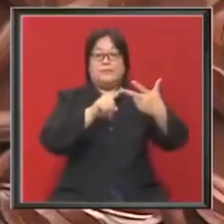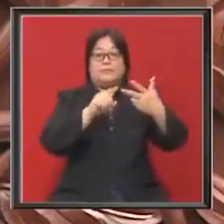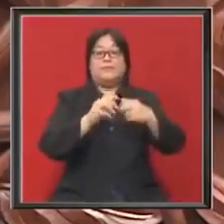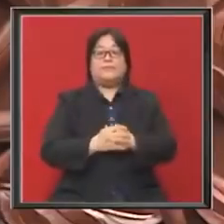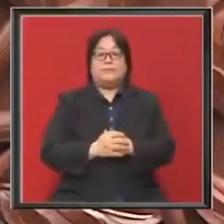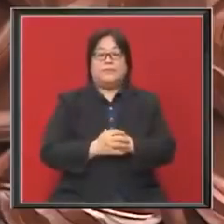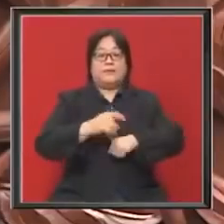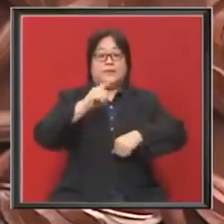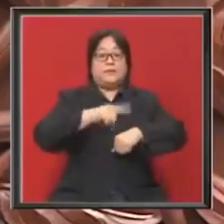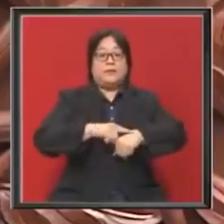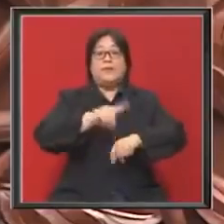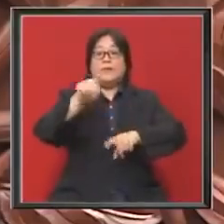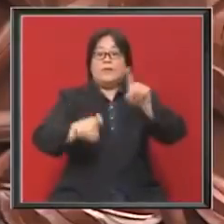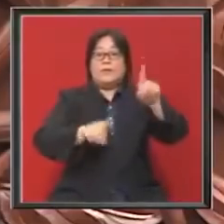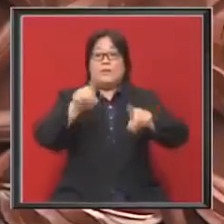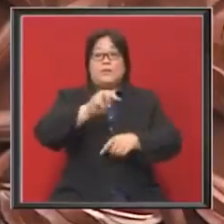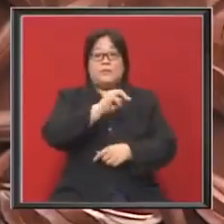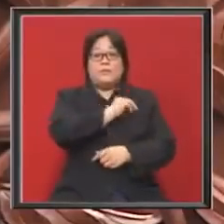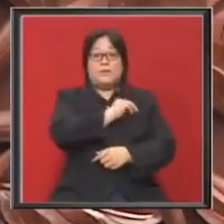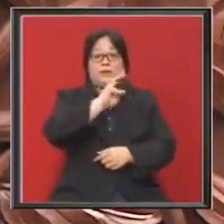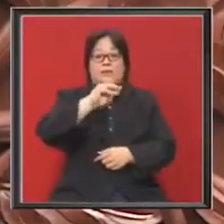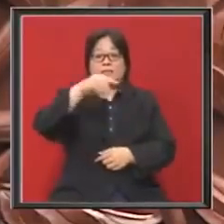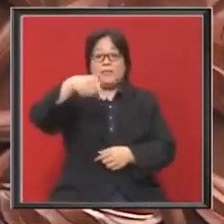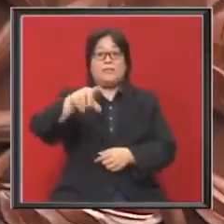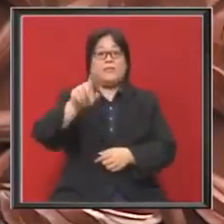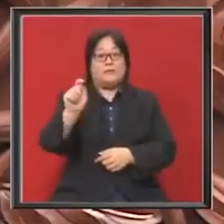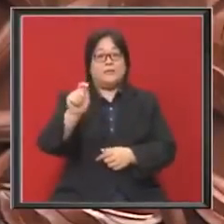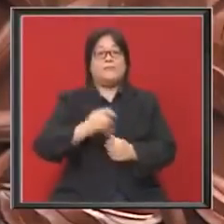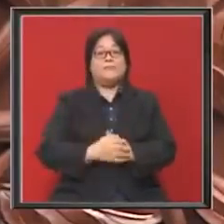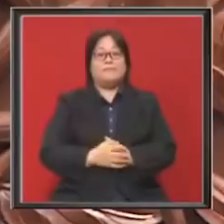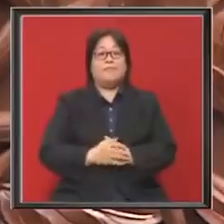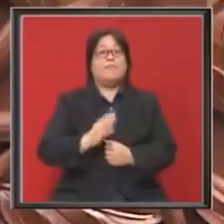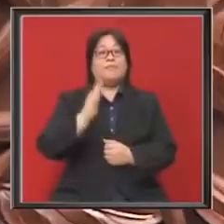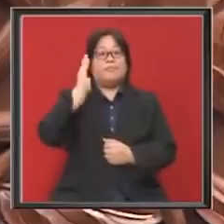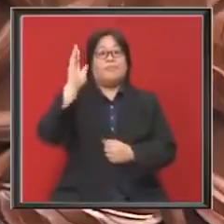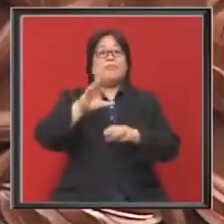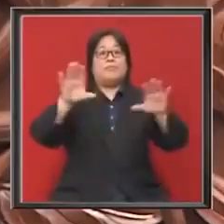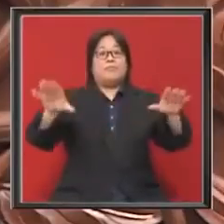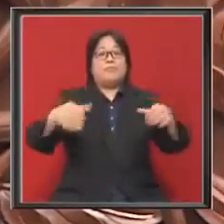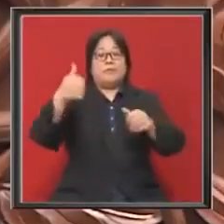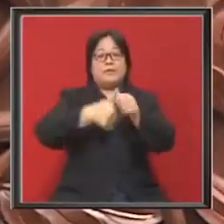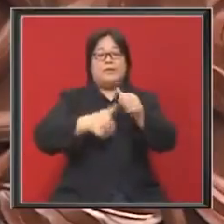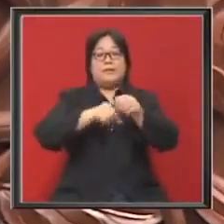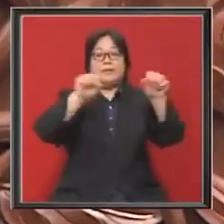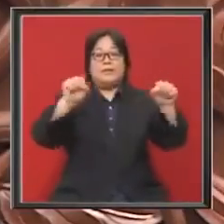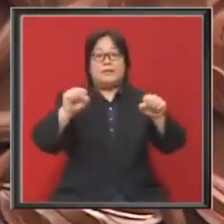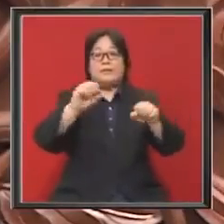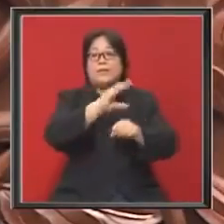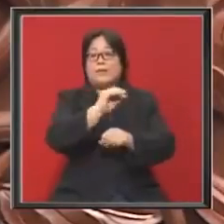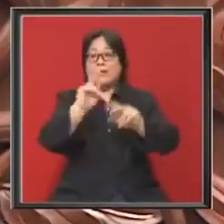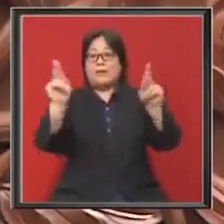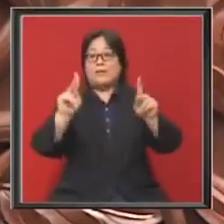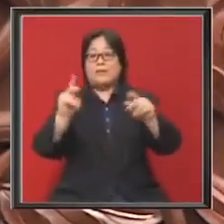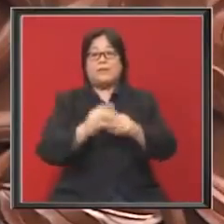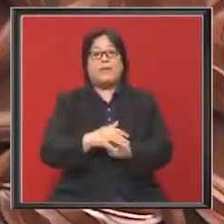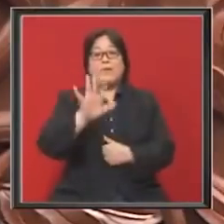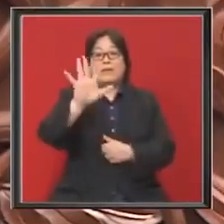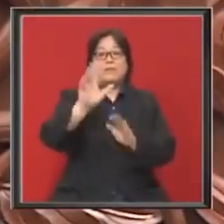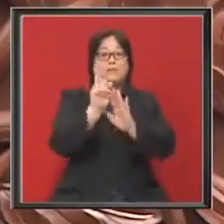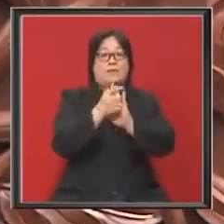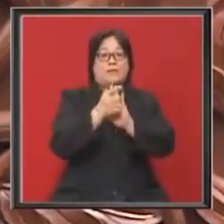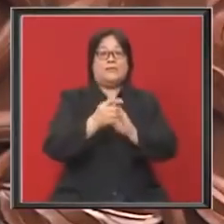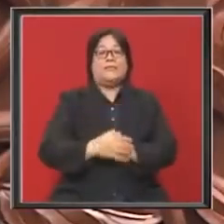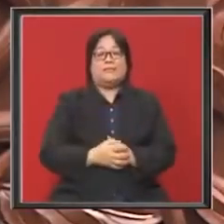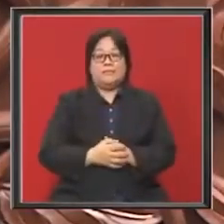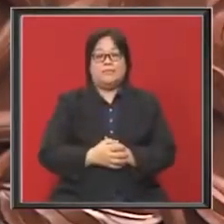waktu pertanyaan-pertanyaan menteri mqq88 akan setiap Selasa dan Kamis selama 5menit